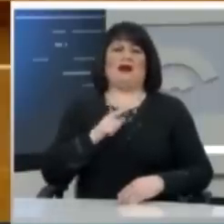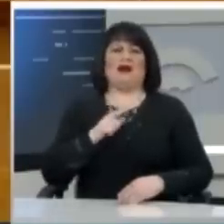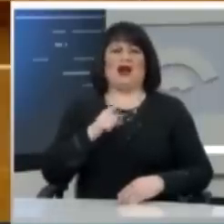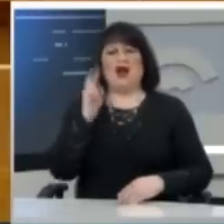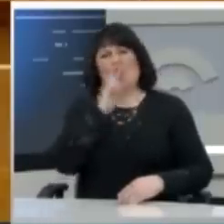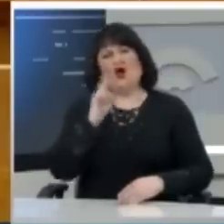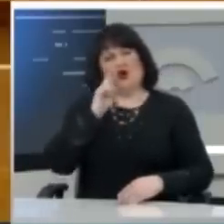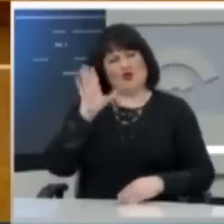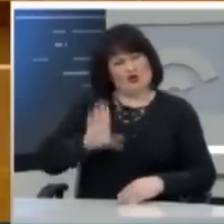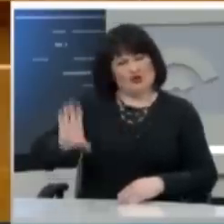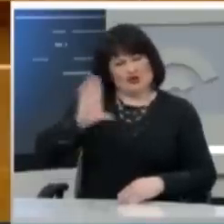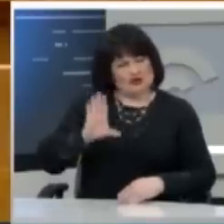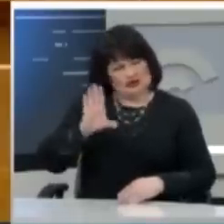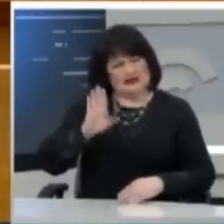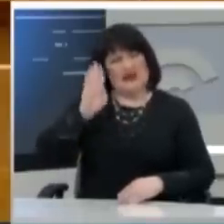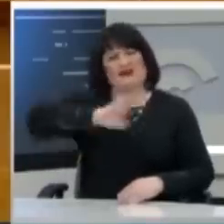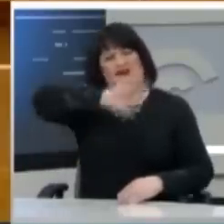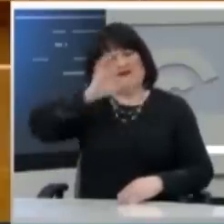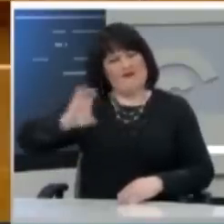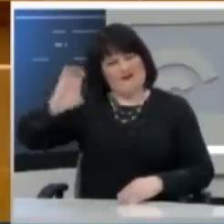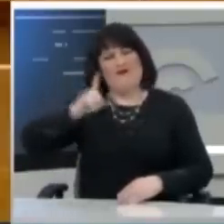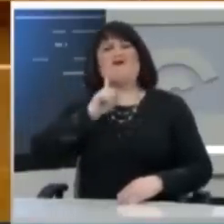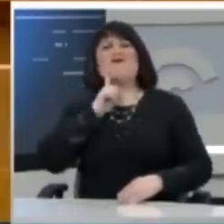από κοινού με το ΝΑΤΟ και τις Ηνωμένες